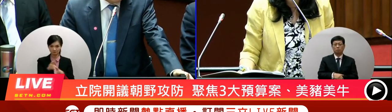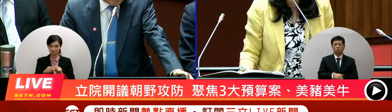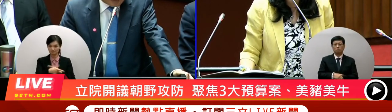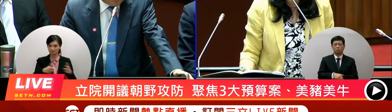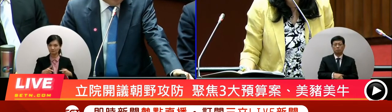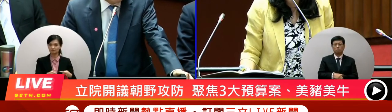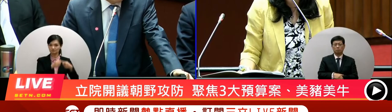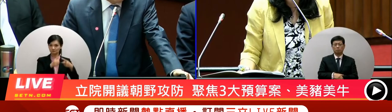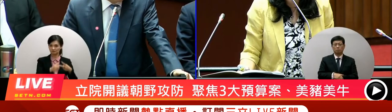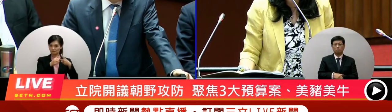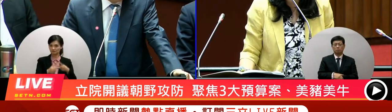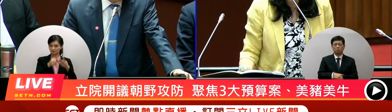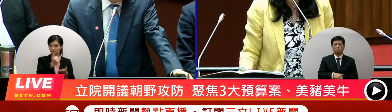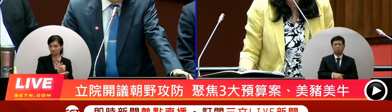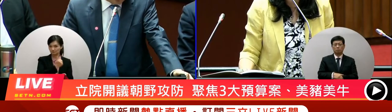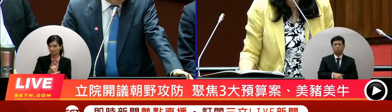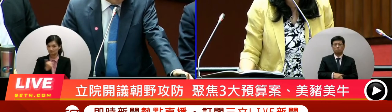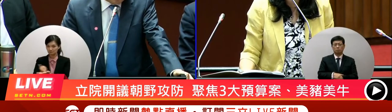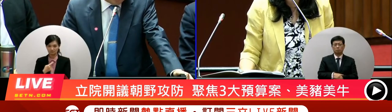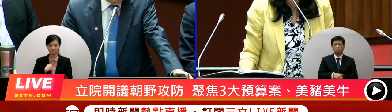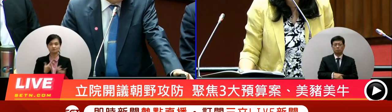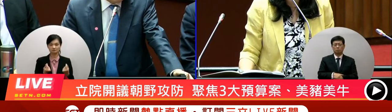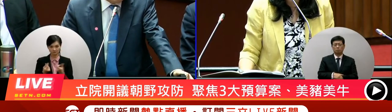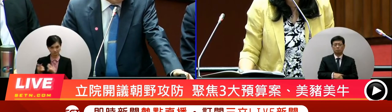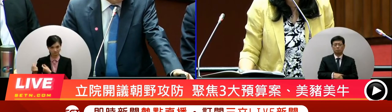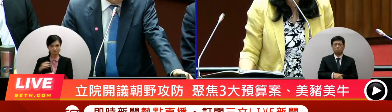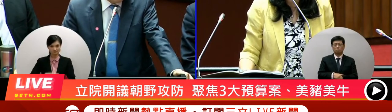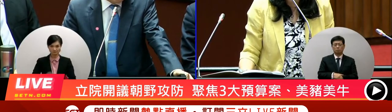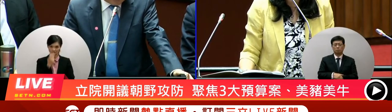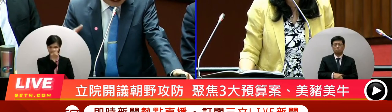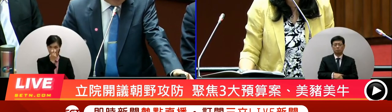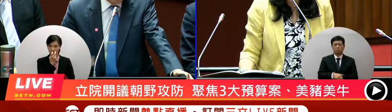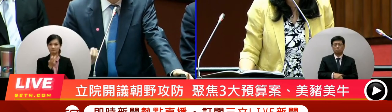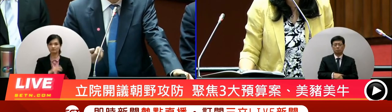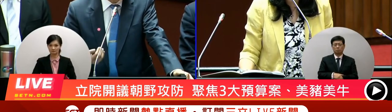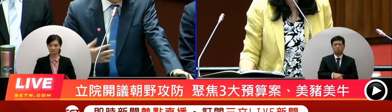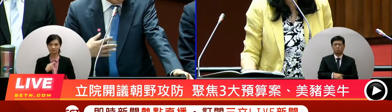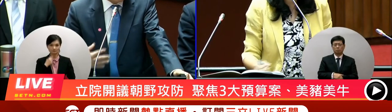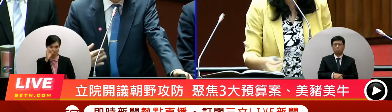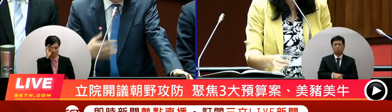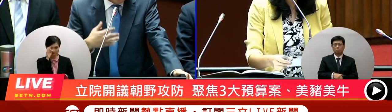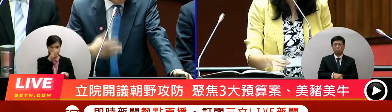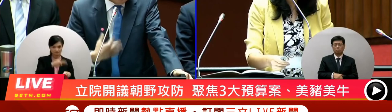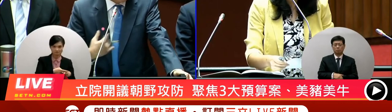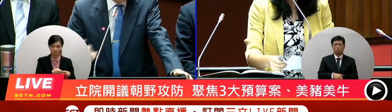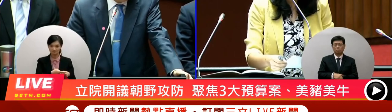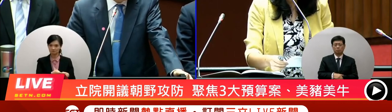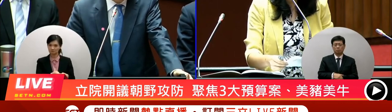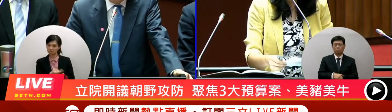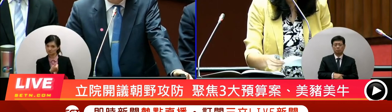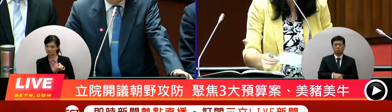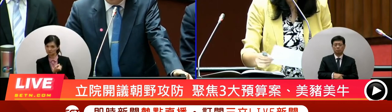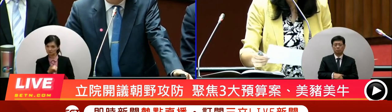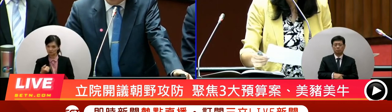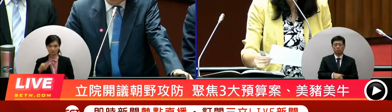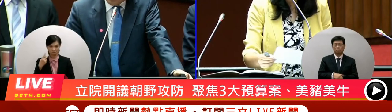二批、第3批进口，我们都会做逐批的查。那然后根据他这样的一个信用度跟成果，再来放松